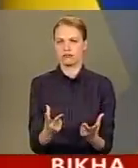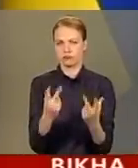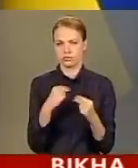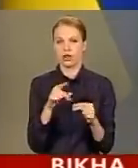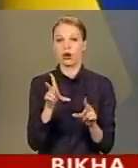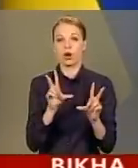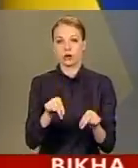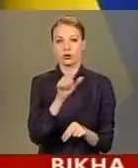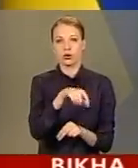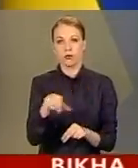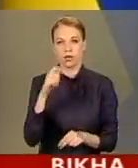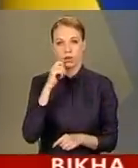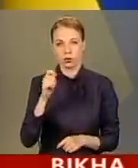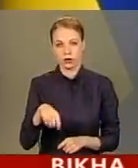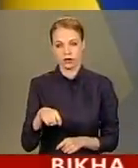громадянам країни,